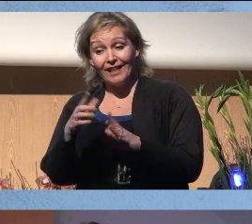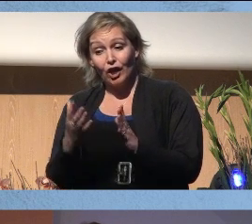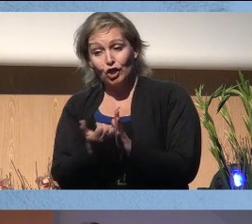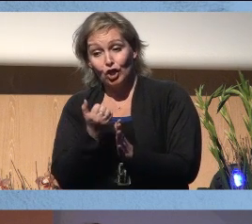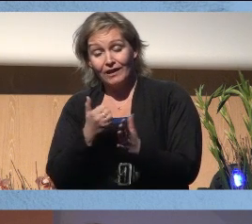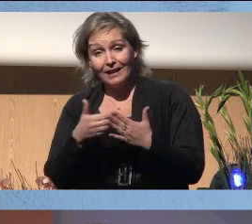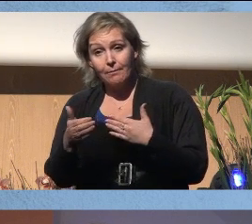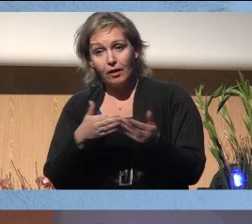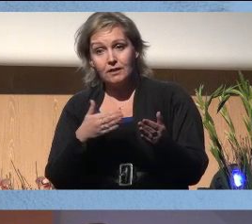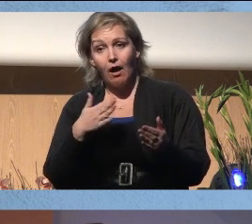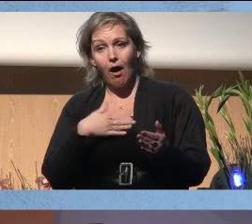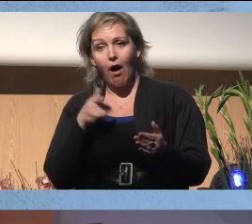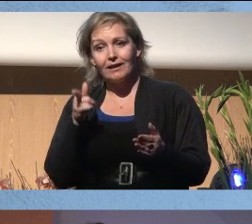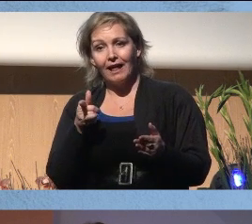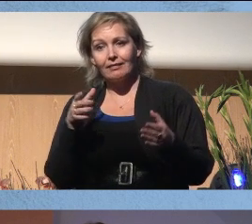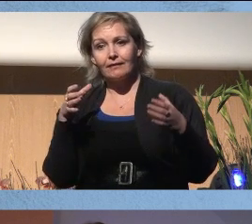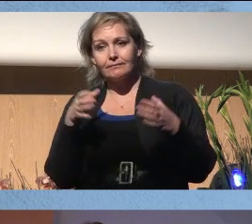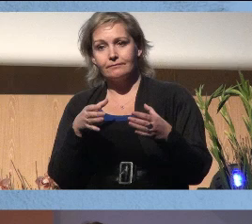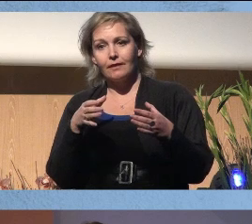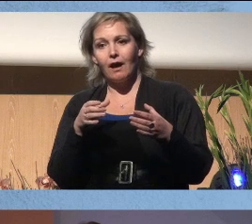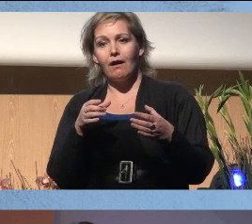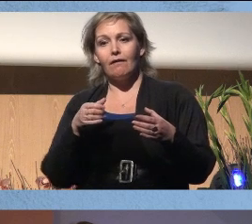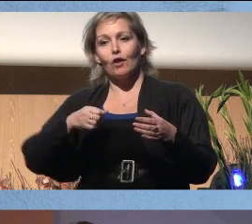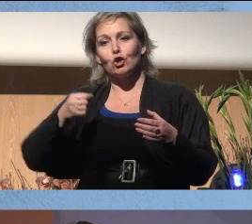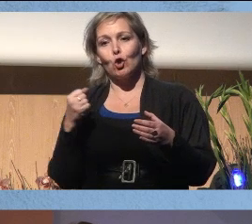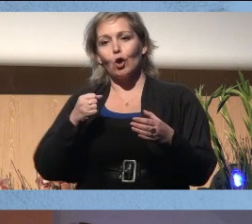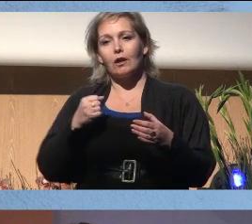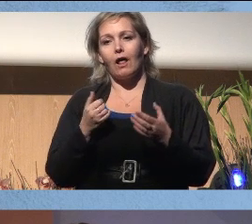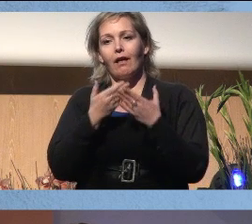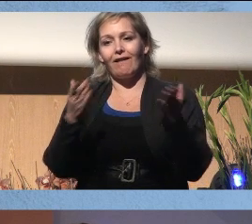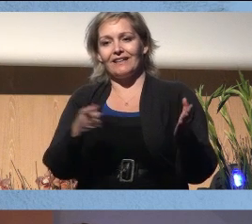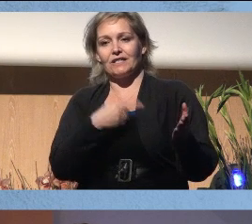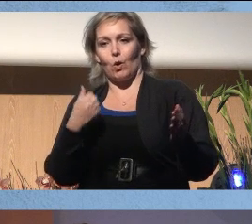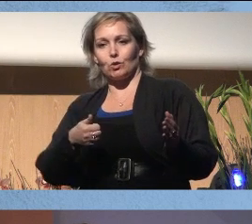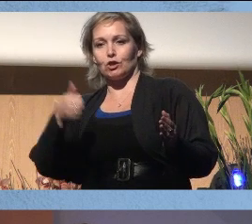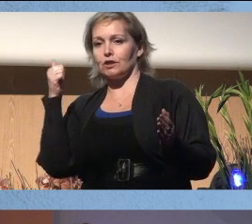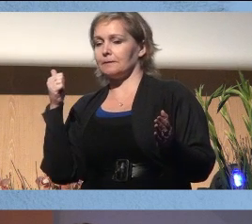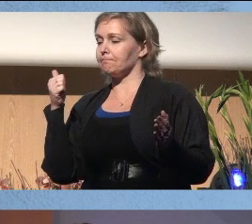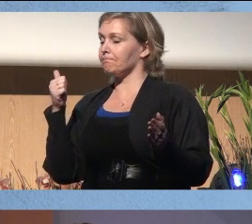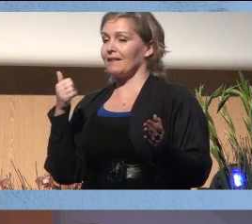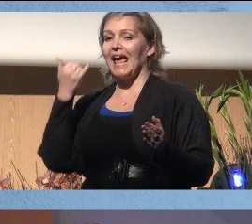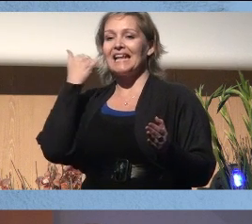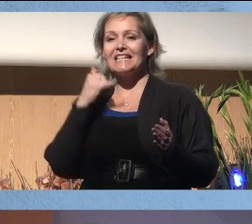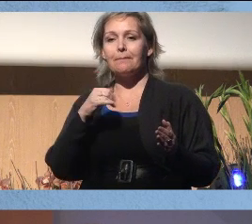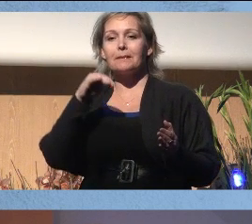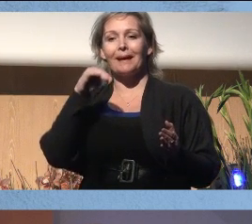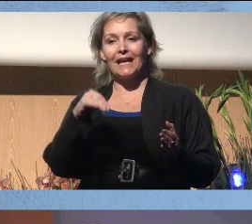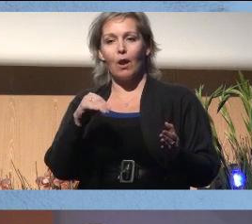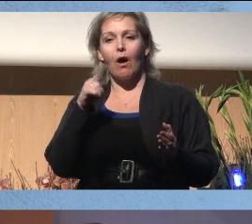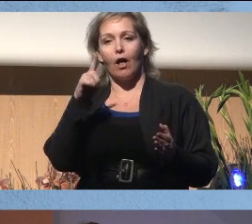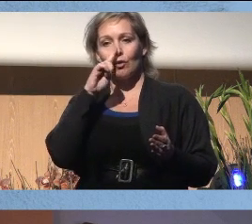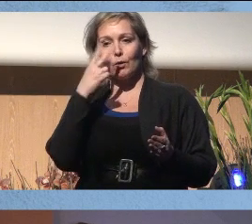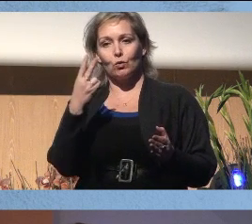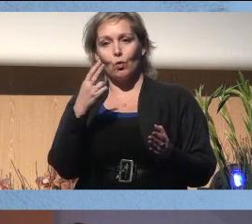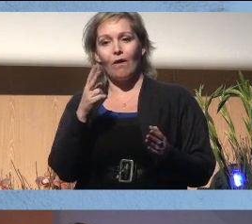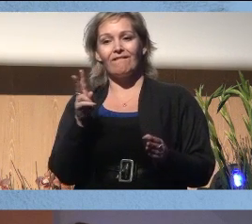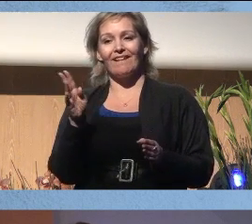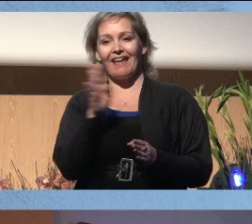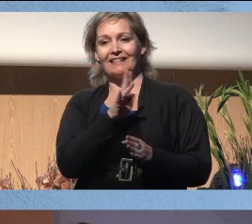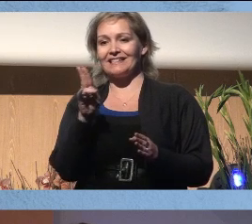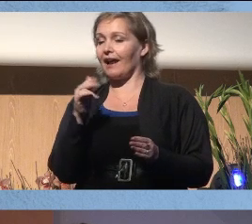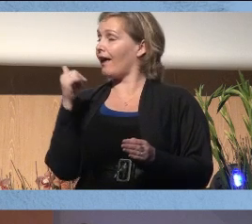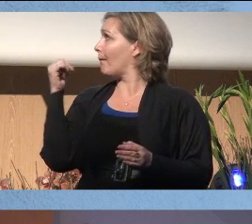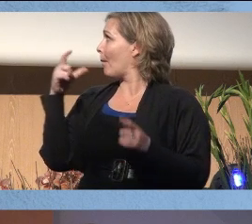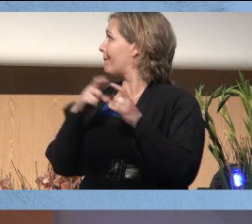praksis har denne flokken fra Skottland vist oss. James McKillop, han nummer to fra venstre på dette